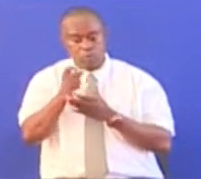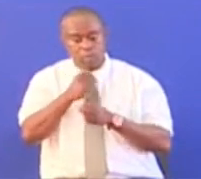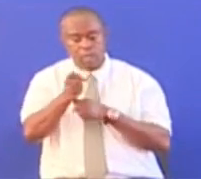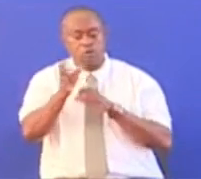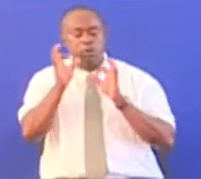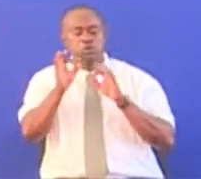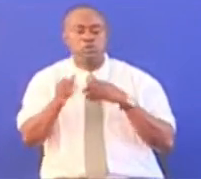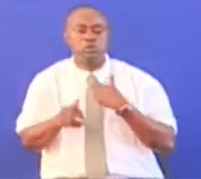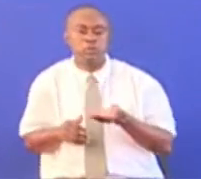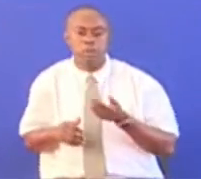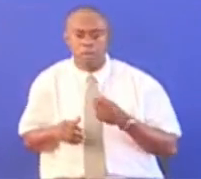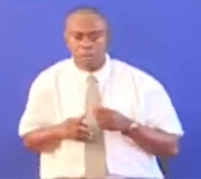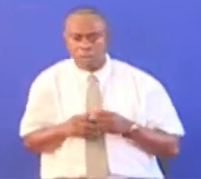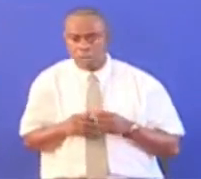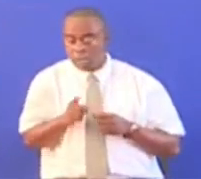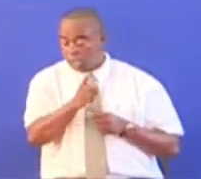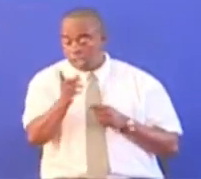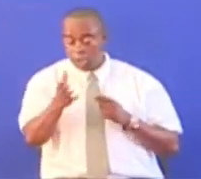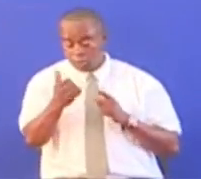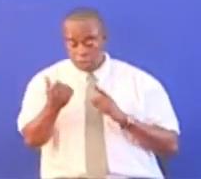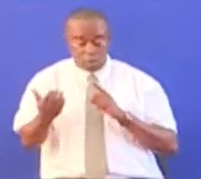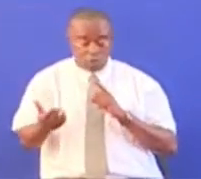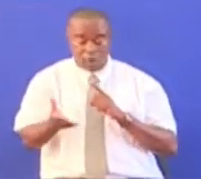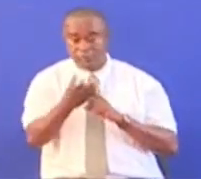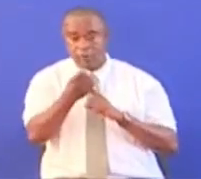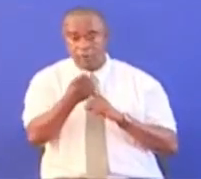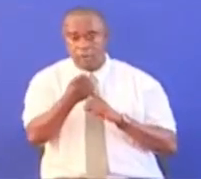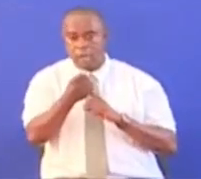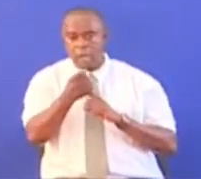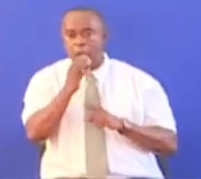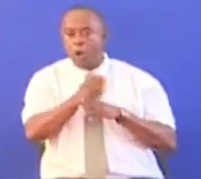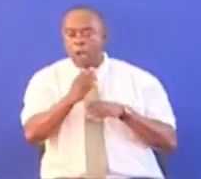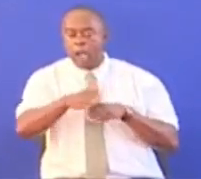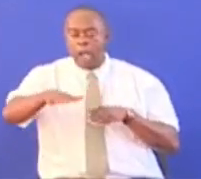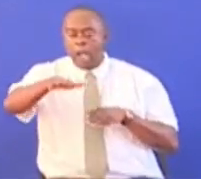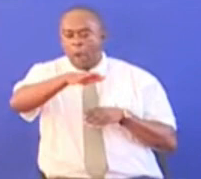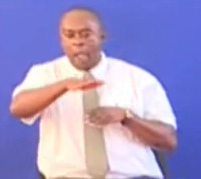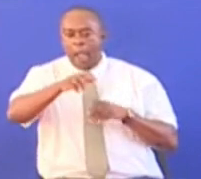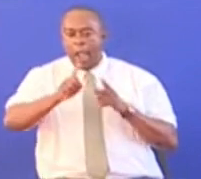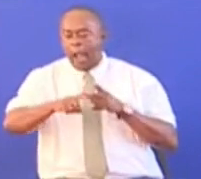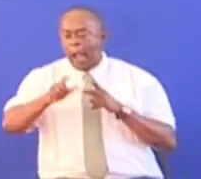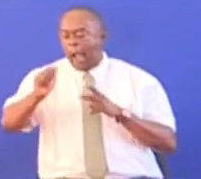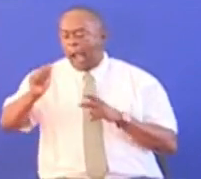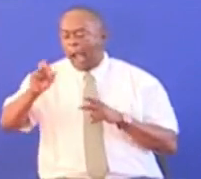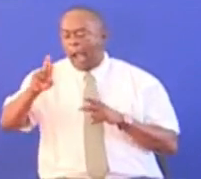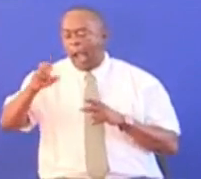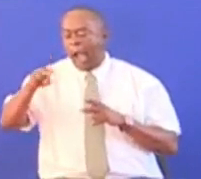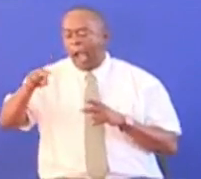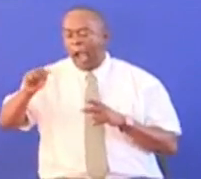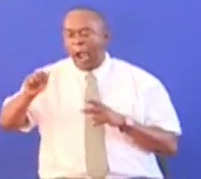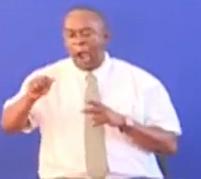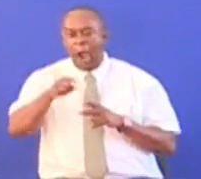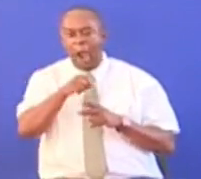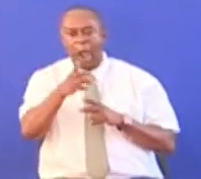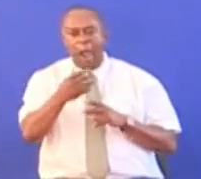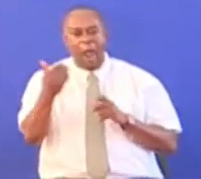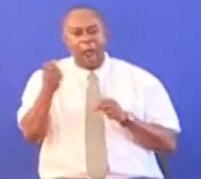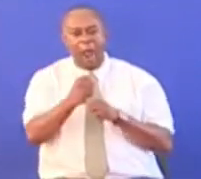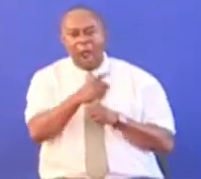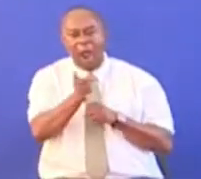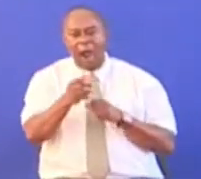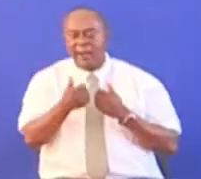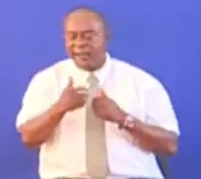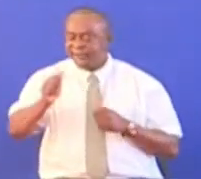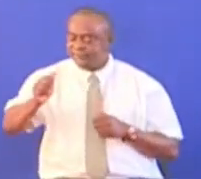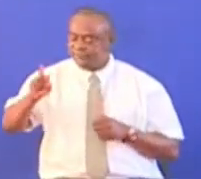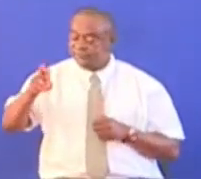nzuri na hili tutafanikiwa. Kazi tuliyopewa ni kujenga viwanja na hizi arena, na mheshimiwa Sanga hizi fedha tutazipata, na